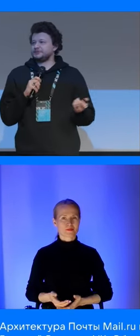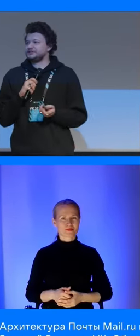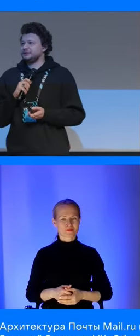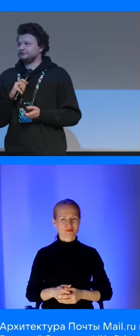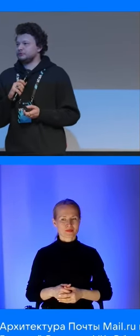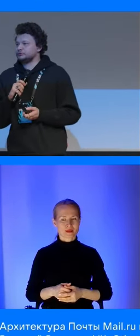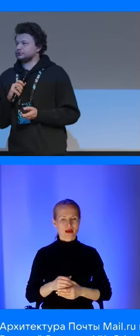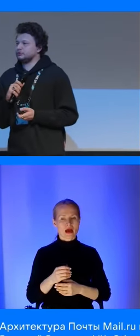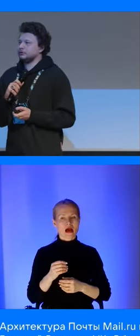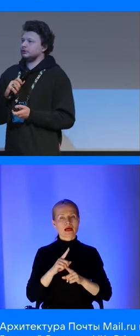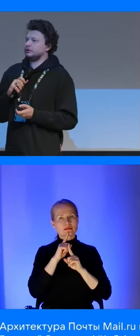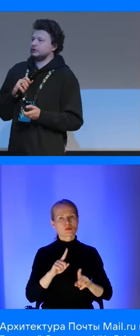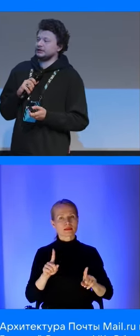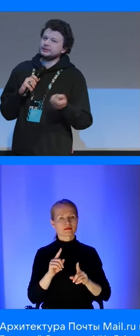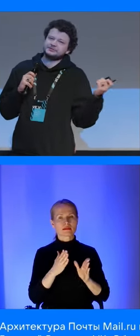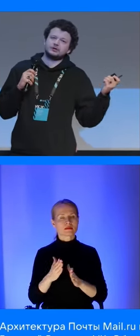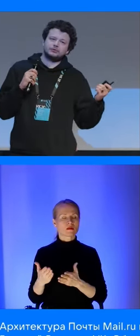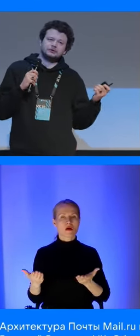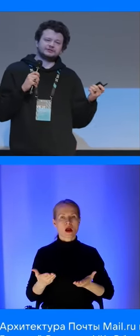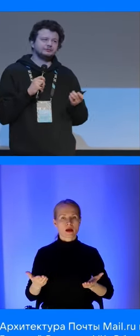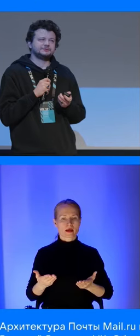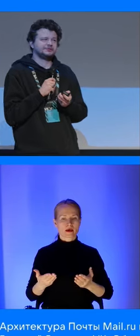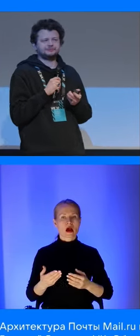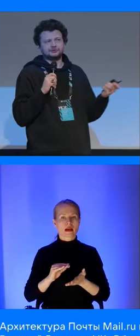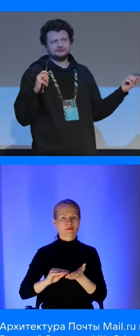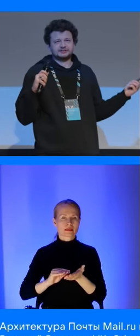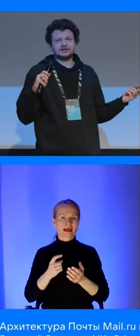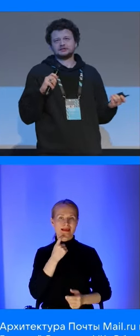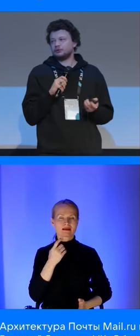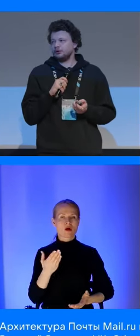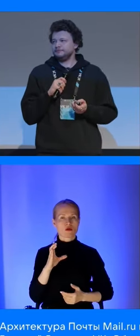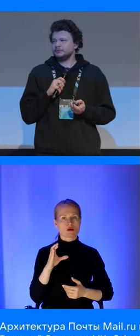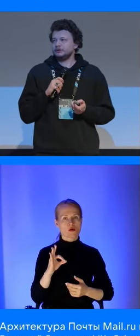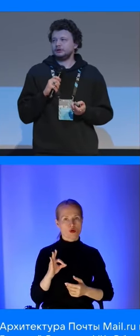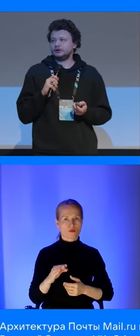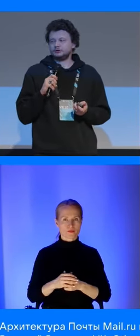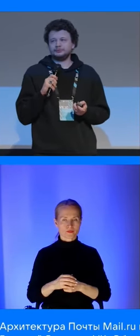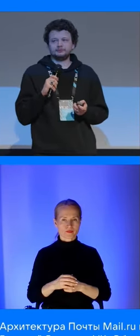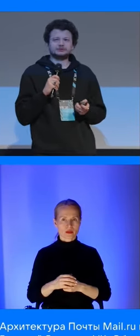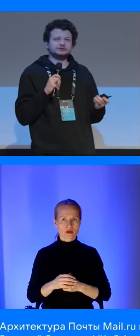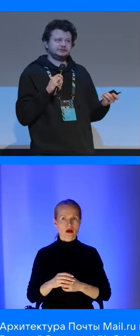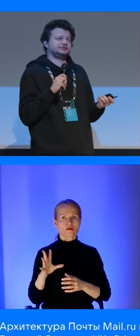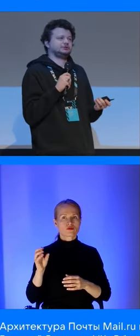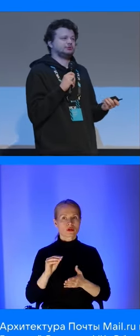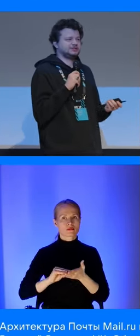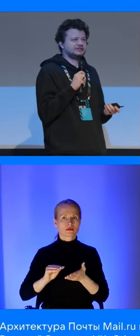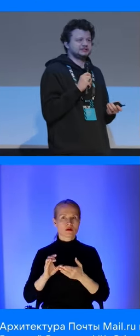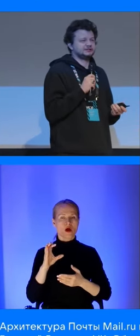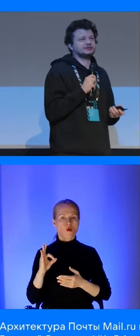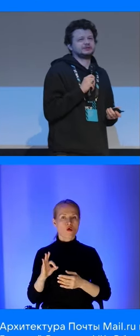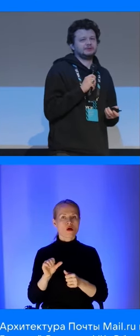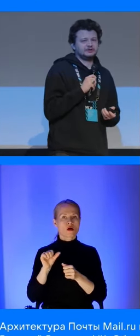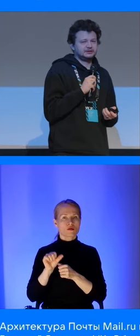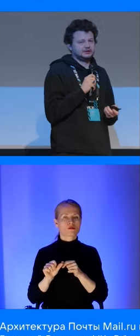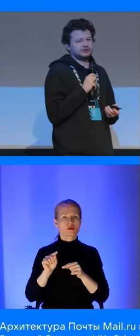Особенность этой подсистемы в том, что она написана на Go. В целом у нас почти весь стек на Go, кроме вот той части